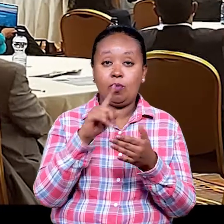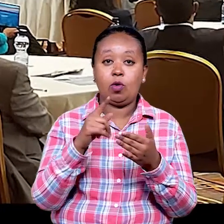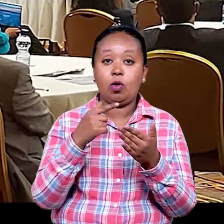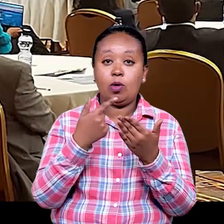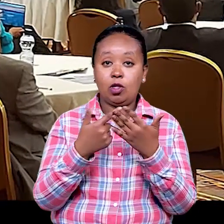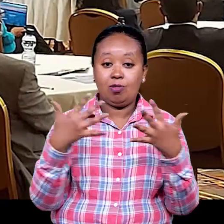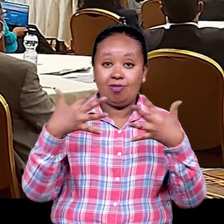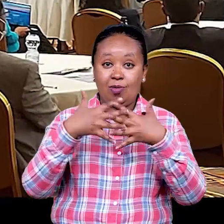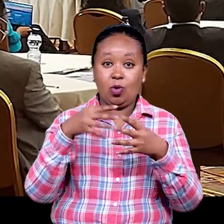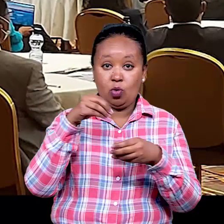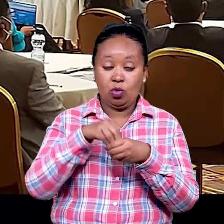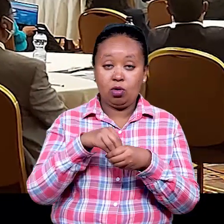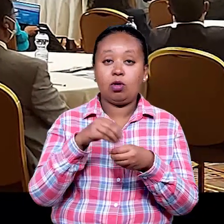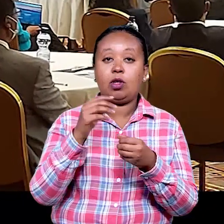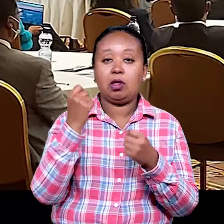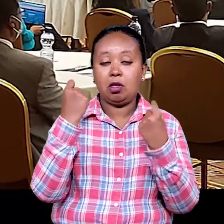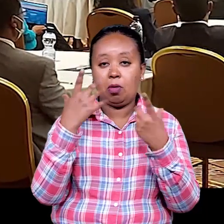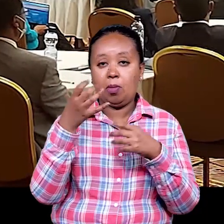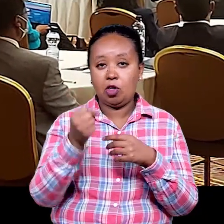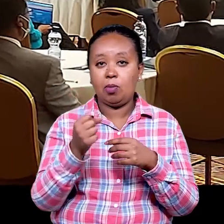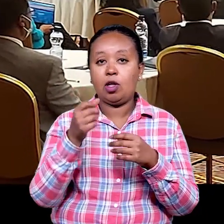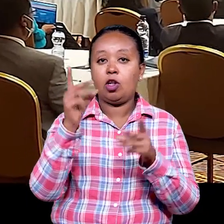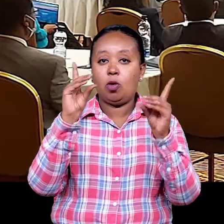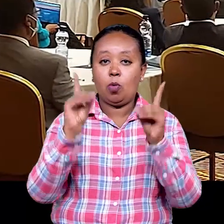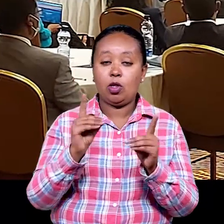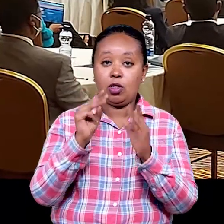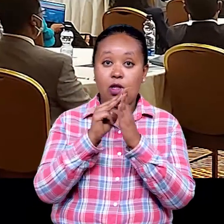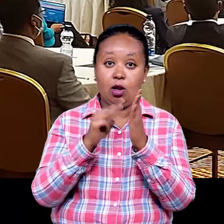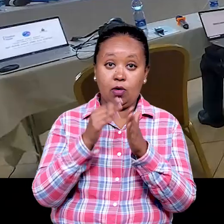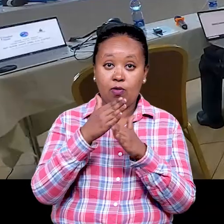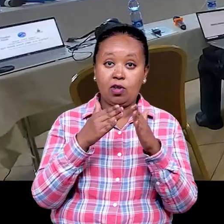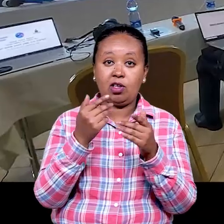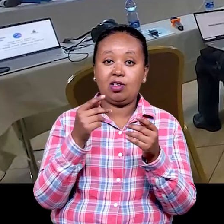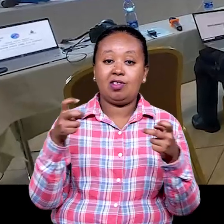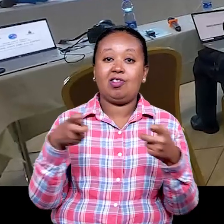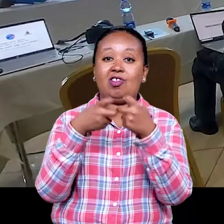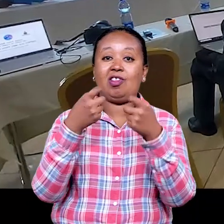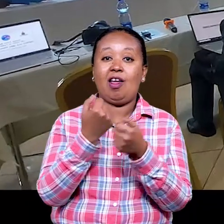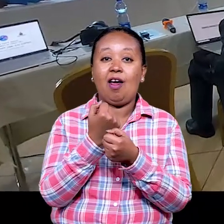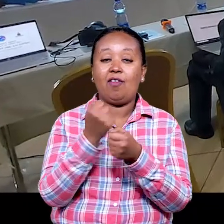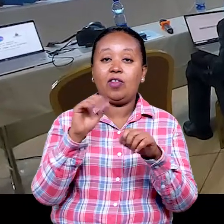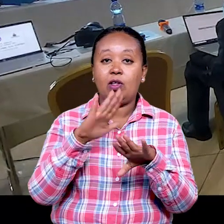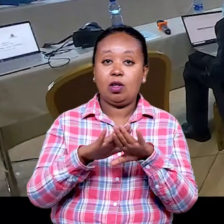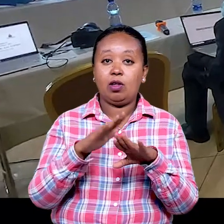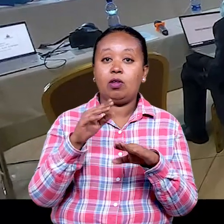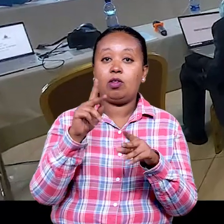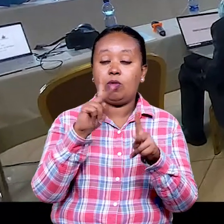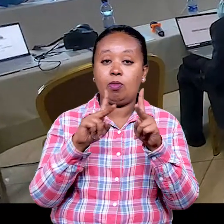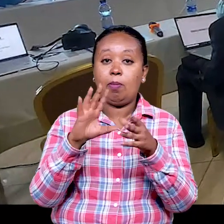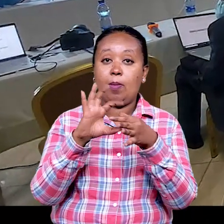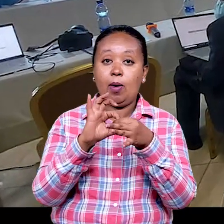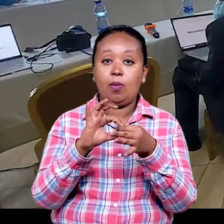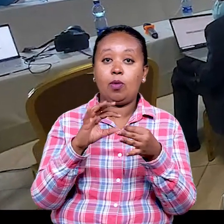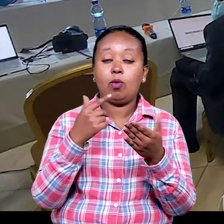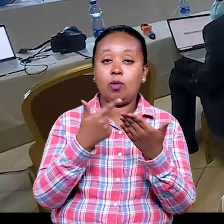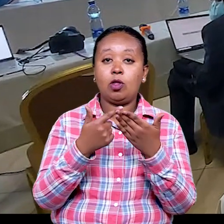ነው። ህብረቱ በሰብአዊ መብቶች ዙሪያ ግንዛቤ በማስጨበጥ በዲሞክራሲ ስርዓት ግንባታና የግጭት አፈታት ላይ ትኩረት ሰጥተው የሚሰሩ የሲቪል